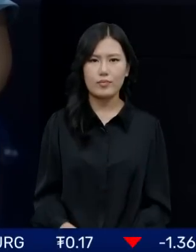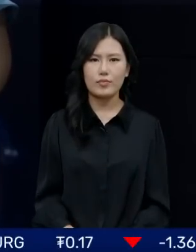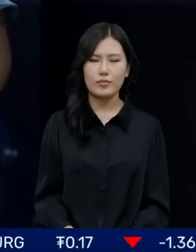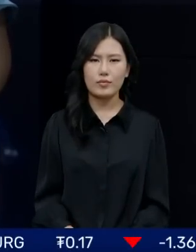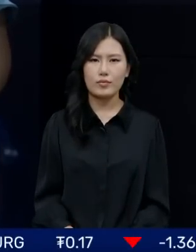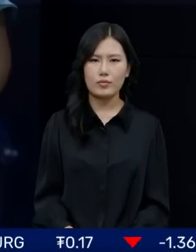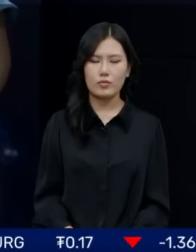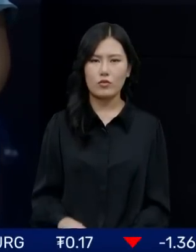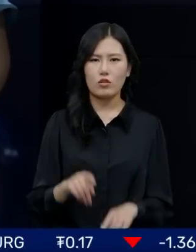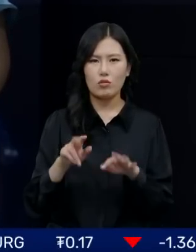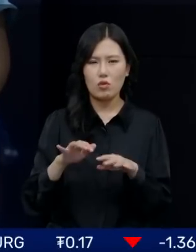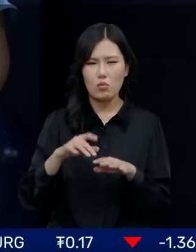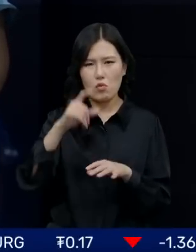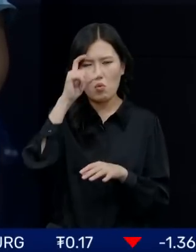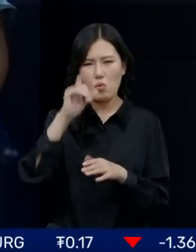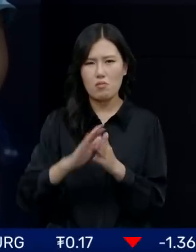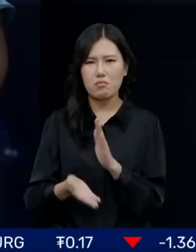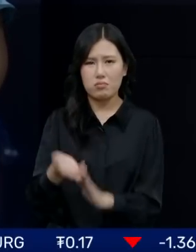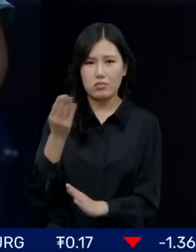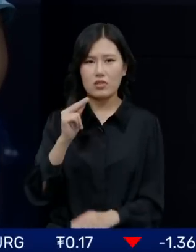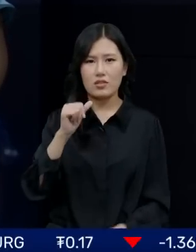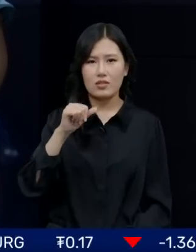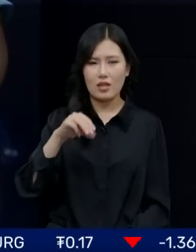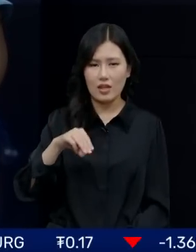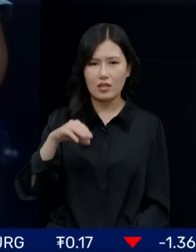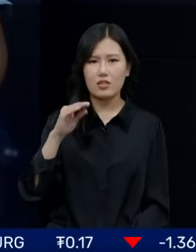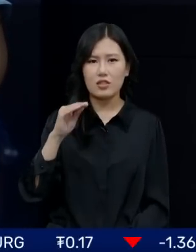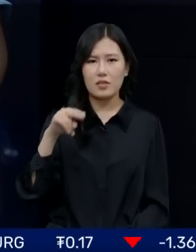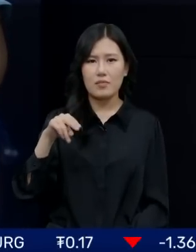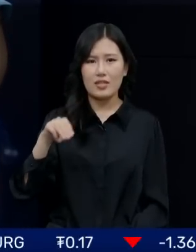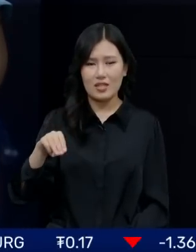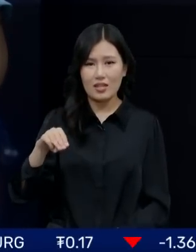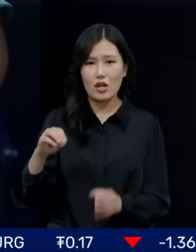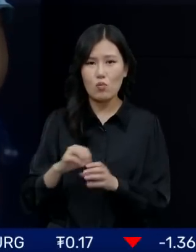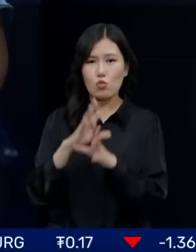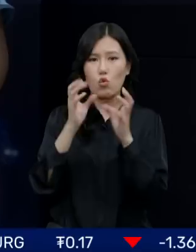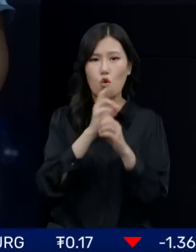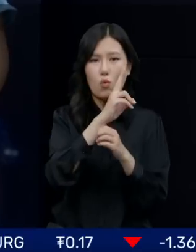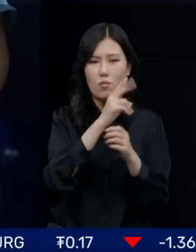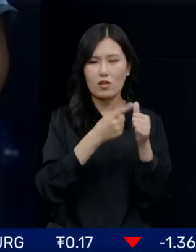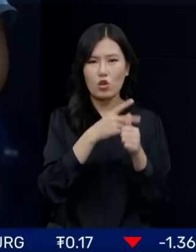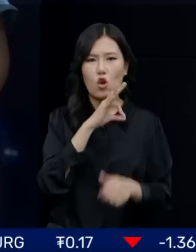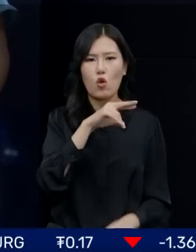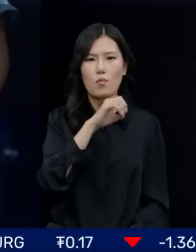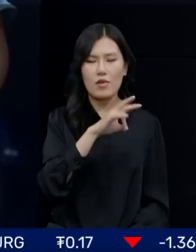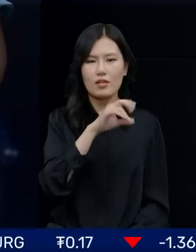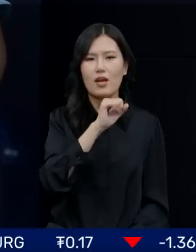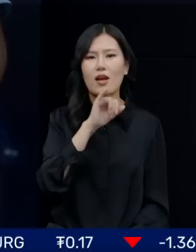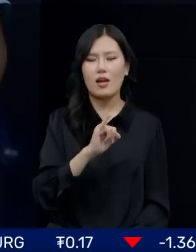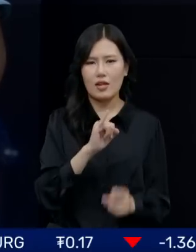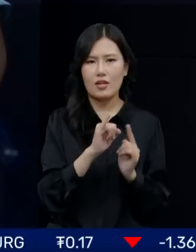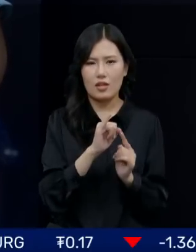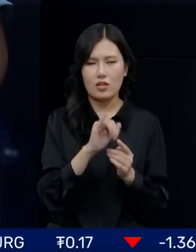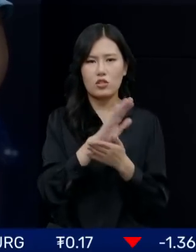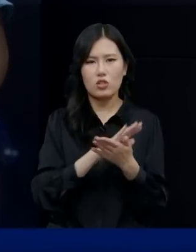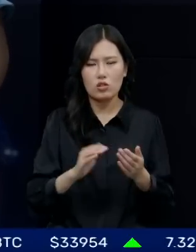Хиймэл оюуны салбарт тэргүүлэгч ChatGPT-г бүтээгч OpenAI компани анхны хөгжүүлэгчдэд зориулсан Dev Day арга